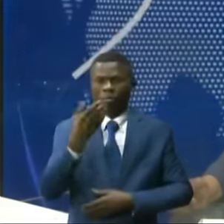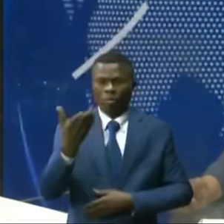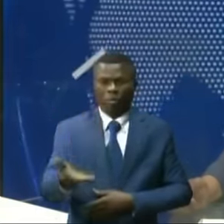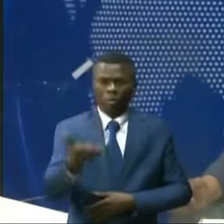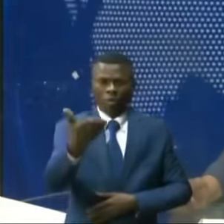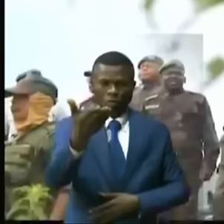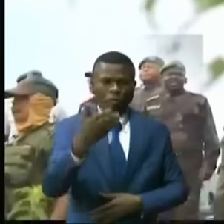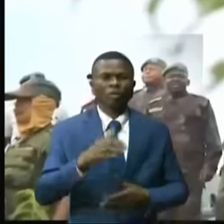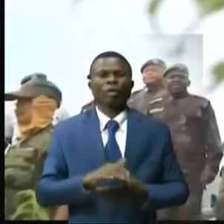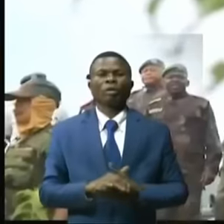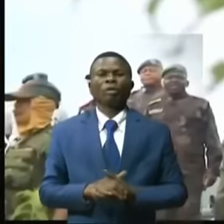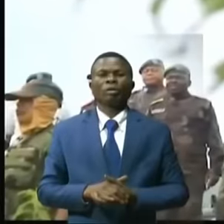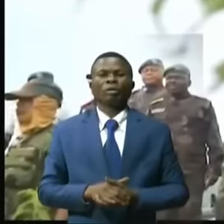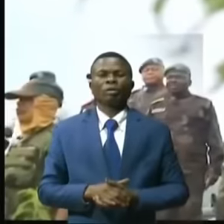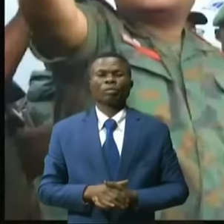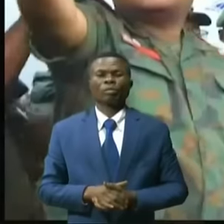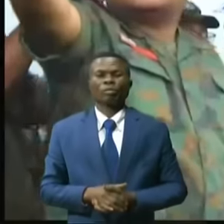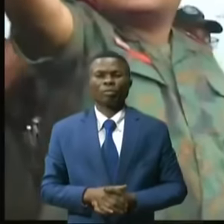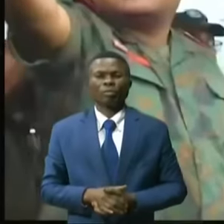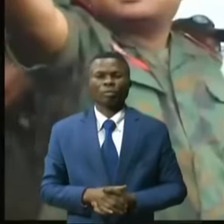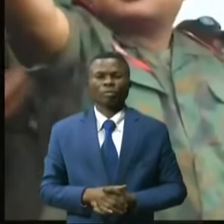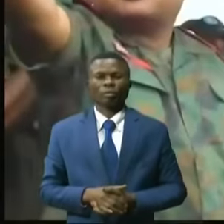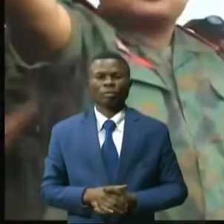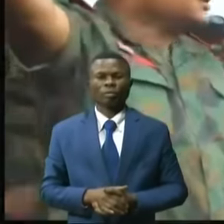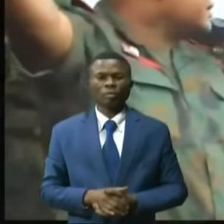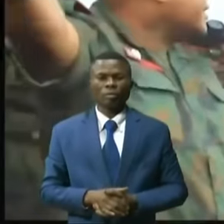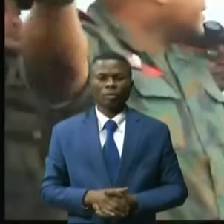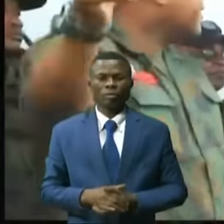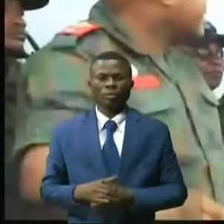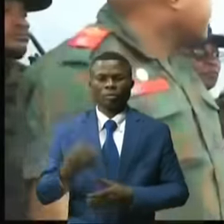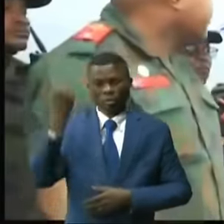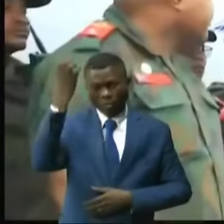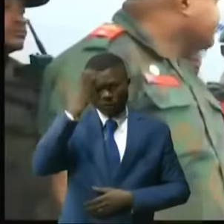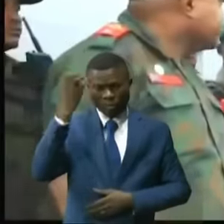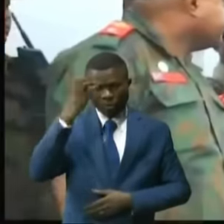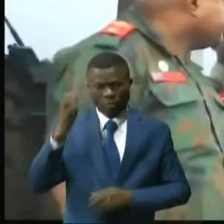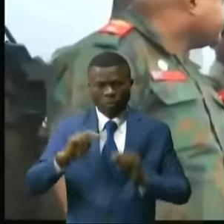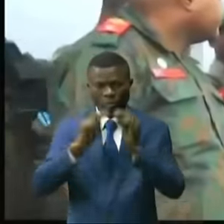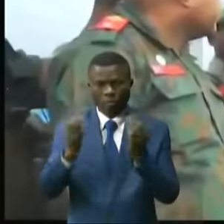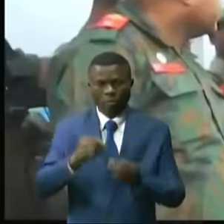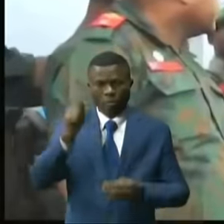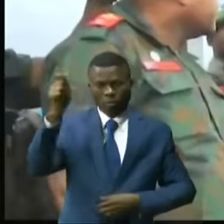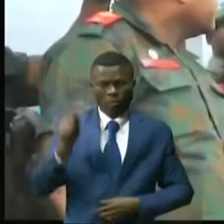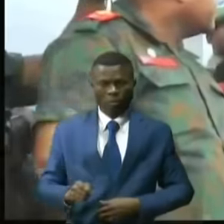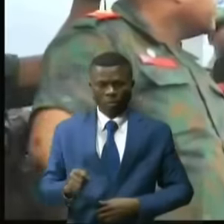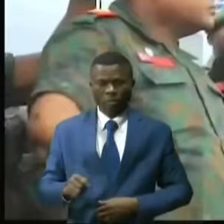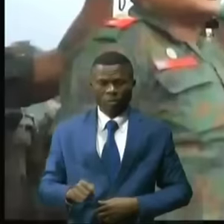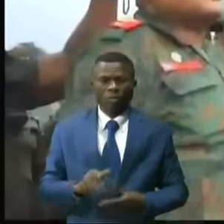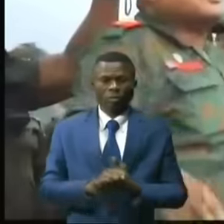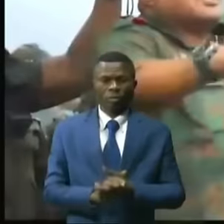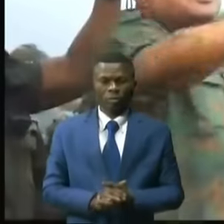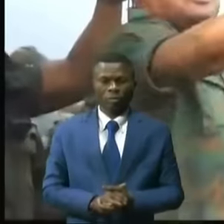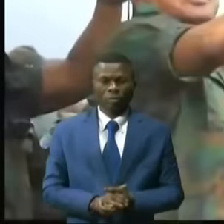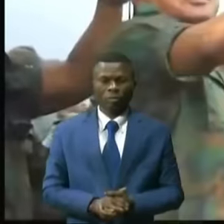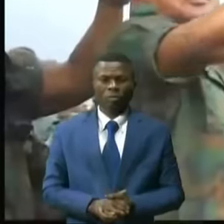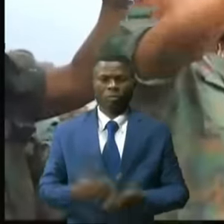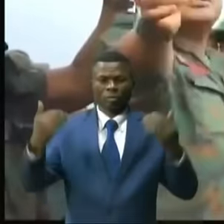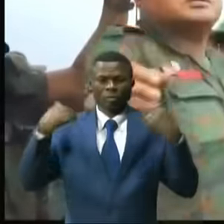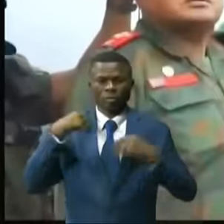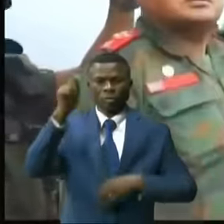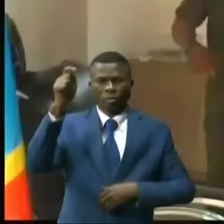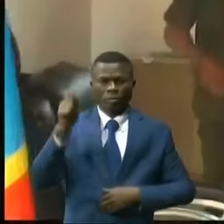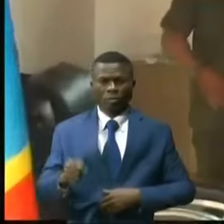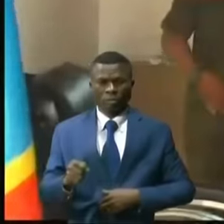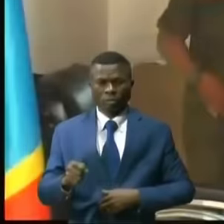en mission d'inspection et de commandement le général de corps d'armée Christian t songicha chef d'état-major